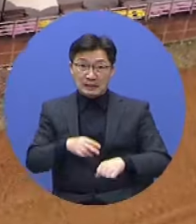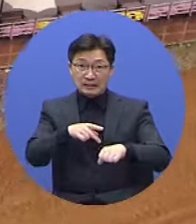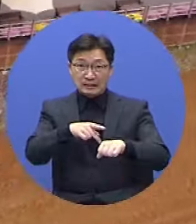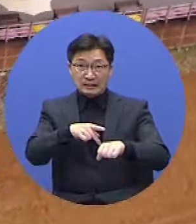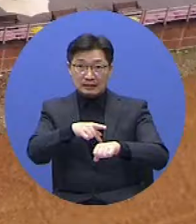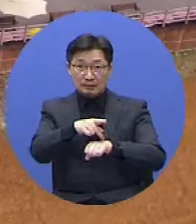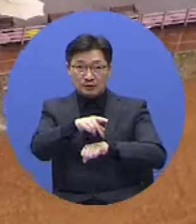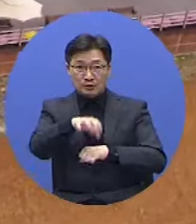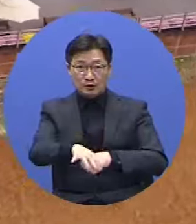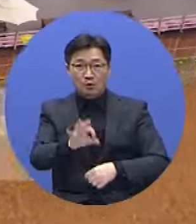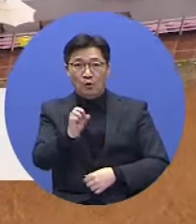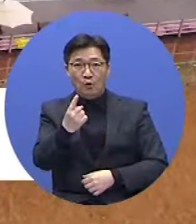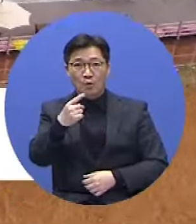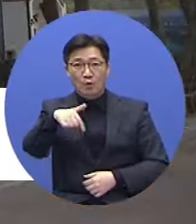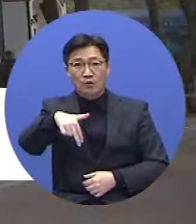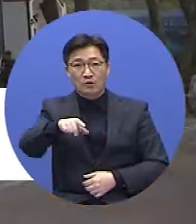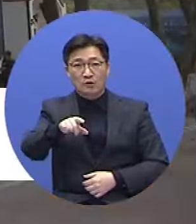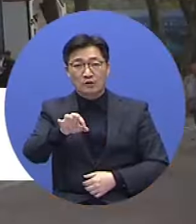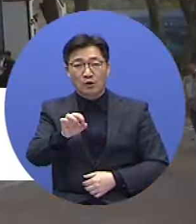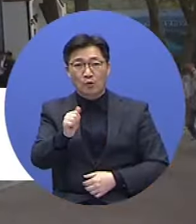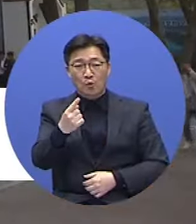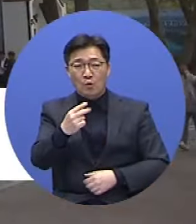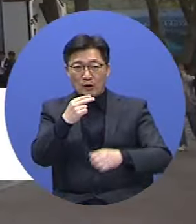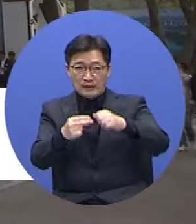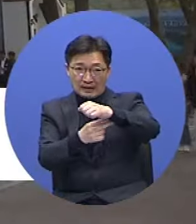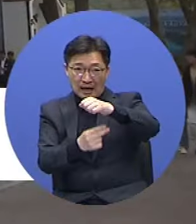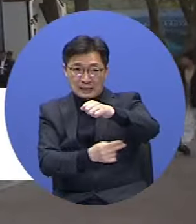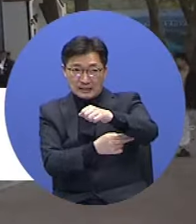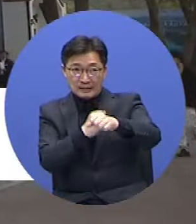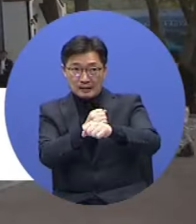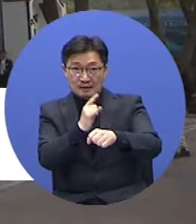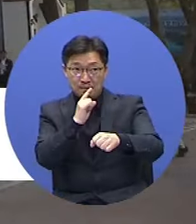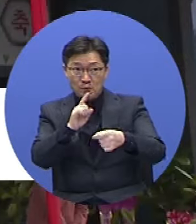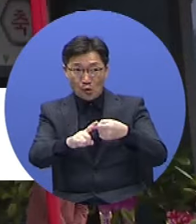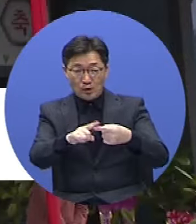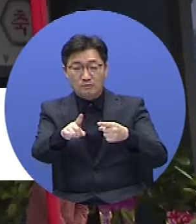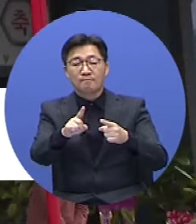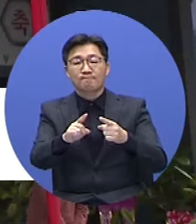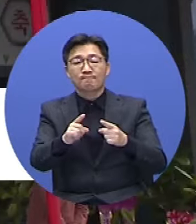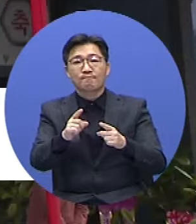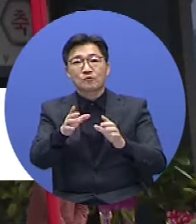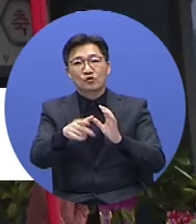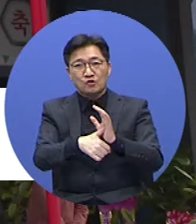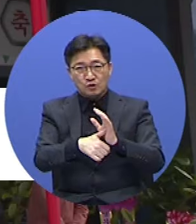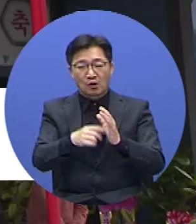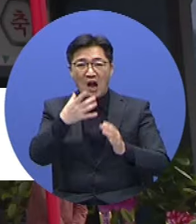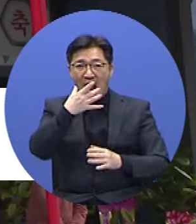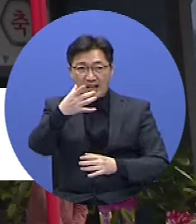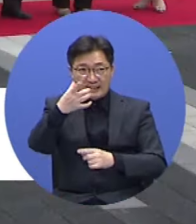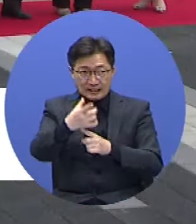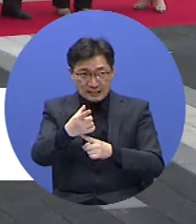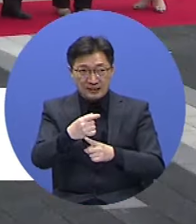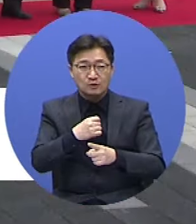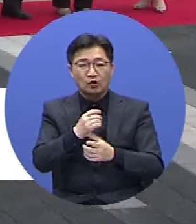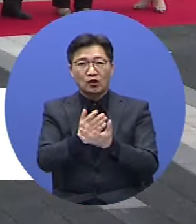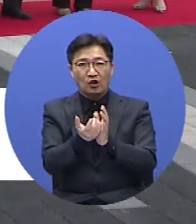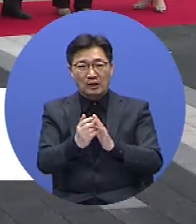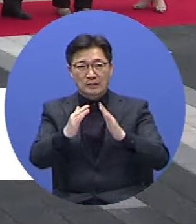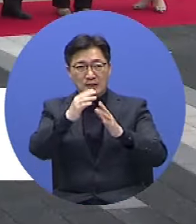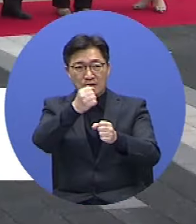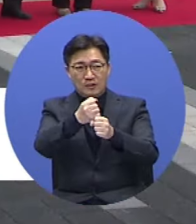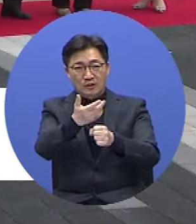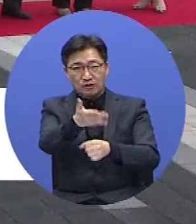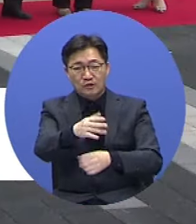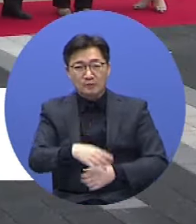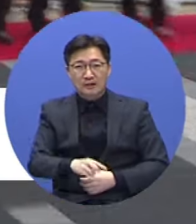임실군이 옥정호 출렁다리 부근에 임실 앤 치즈 하우스를 열고 본격적인 운영에 들어갔습니다.